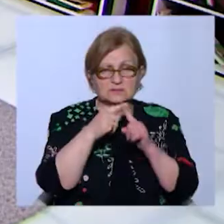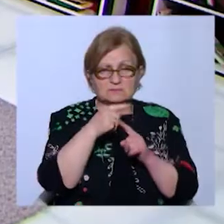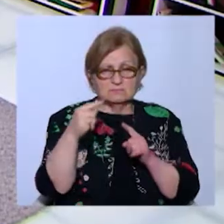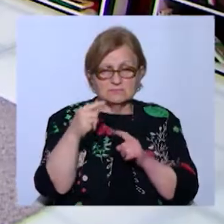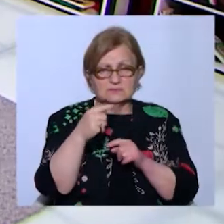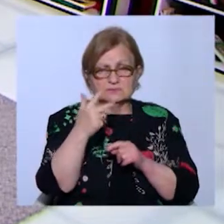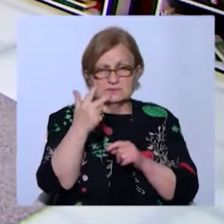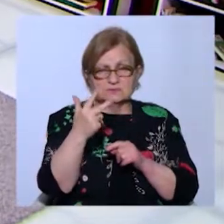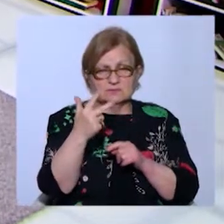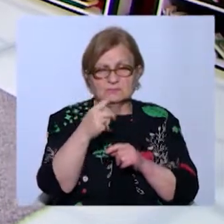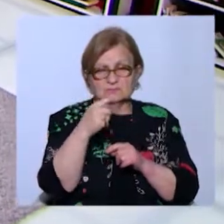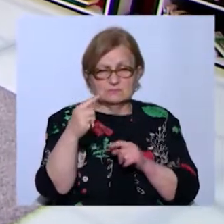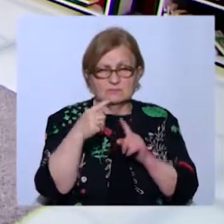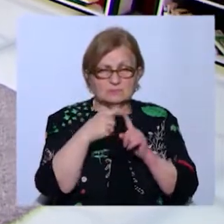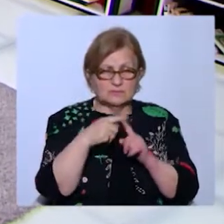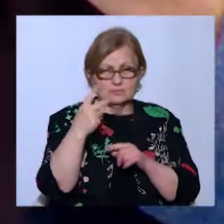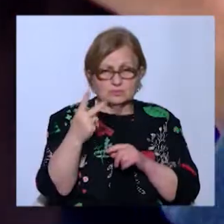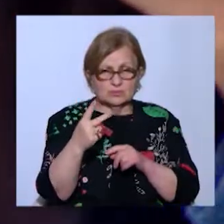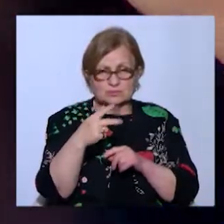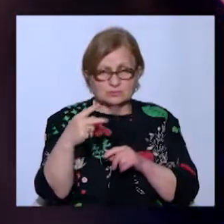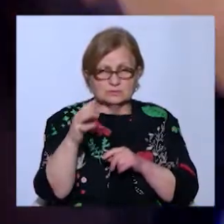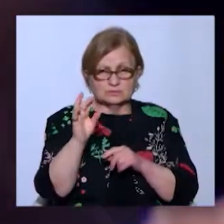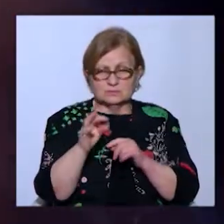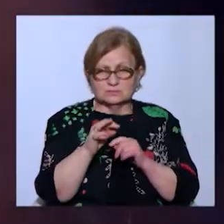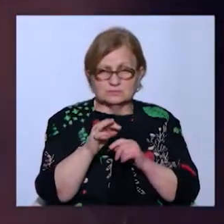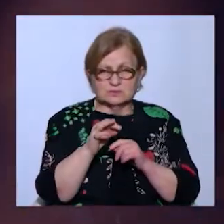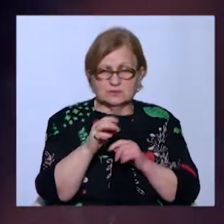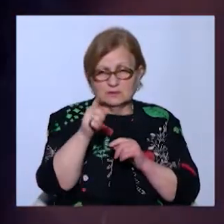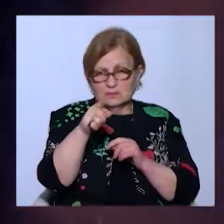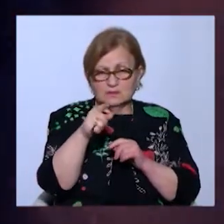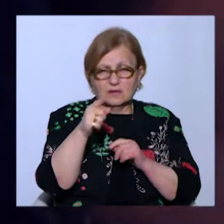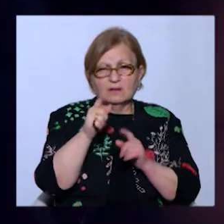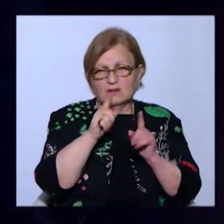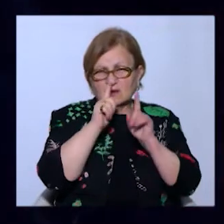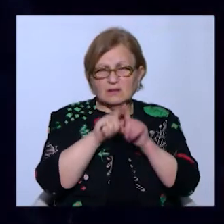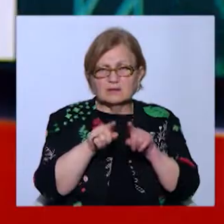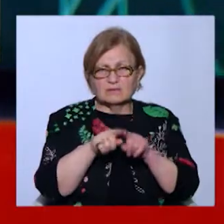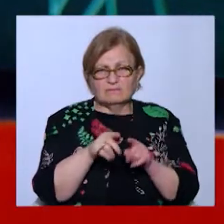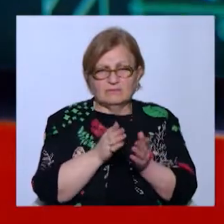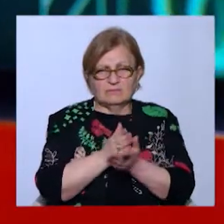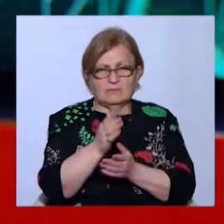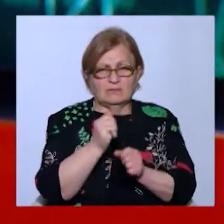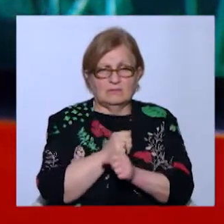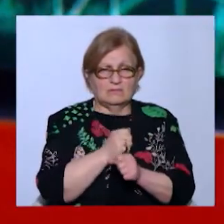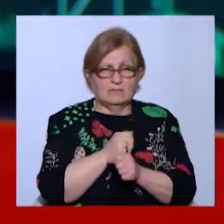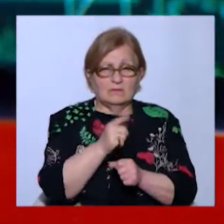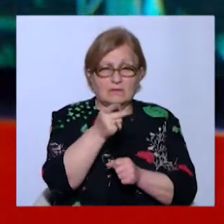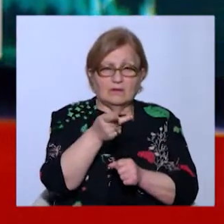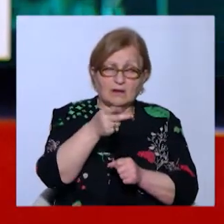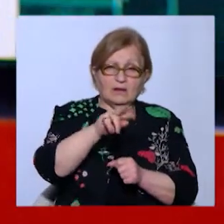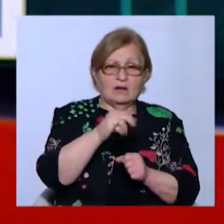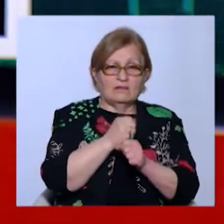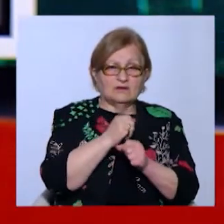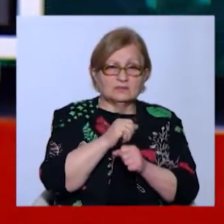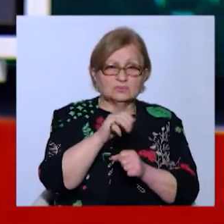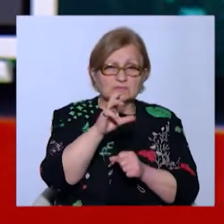3 ხარისხად - x + 2 უდრის 0-ს. მოდი აქაც მოვიქცეთ იგივენაირად, რომ 3 ხარისხად x-ი აღვნიშნოთ t-ი.